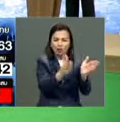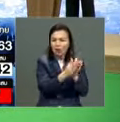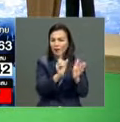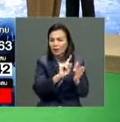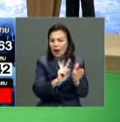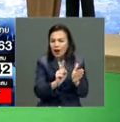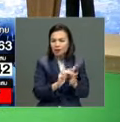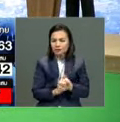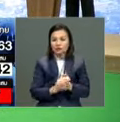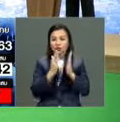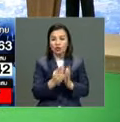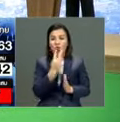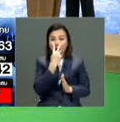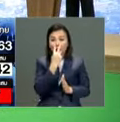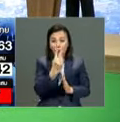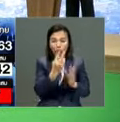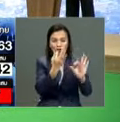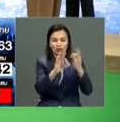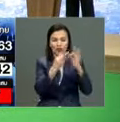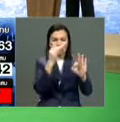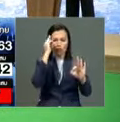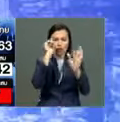ปีค่ะก่อนหน้านี้เนี่ยท่านโฆษกบอกว่าหากใครมีข้อสงสัยว่าตัวเองมีความเสี่ยงอยากให้ขยายความเรื่องของคำว่าความเสี่ยงว่าเป็นเรื่องเฉพาะของคนที่เดินทางไปร้านอาหารร้านตัดผมเท่านั้นหรือรวมถึงคนที่เดินทางไปที่โรงพยาบาลด้วยละว่าคุณผู้ชมที่ติดตามผ่านFacebookจะค่อนข้างกังวลว่าเอ๊ะเป็นโรงพยาบาลอะไรโรงบาลรัฐโรงบาลเอกชนจะต้องเปิดเผยรายชื่อหรือไม่ค่ะครับก็โรงพยาบาลเมื่อเช้านี้ก็ยังคุยกันอยู่นะครับว่าเปิดเผยดีไหมก็เข้าใจว่าโซเชียลออกไปกันเยอะพอสมควรแล้วนะครับท่านสามารถที่จะดูได้ในหลายๆที่นะครับซึ่งก็เป็นโรงพยาบาลของรัฐที่มีชื่อเสียงเป็นโรงพยาบาลออกสังกัดการทางกองทัพบกด้วยก็นำเรียนได้ครับก็ว่า